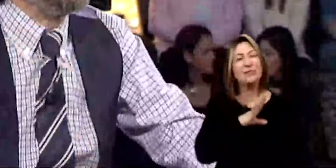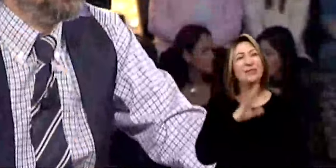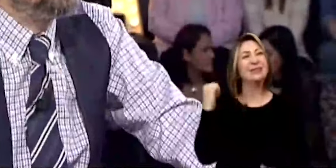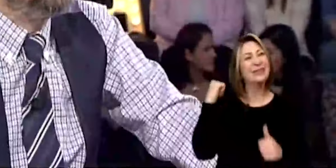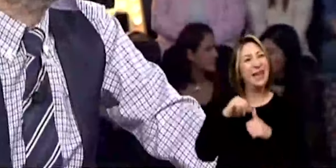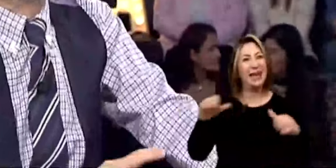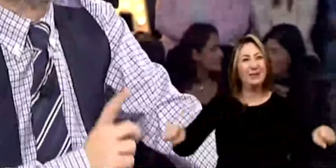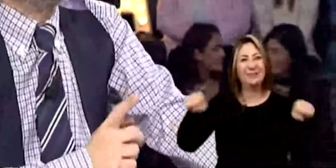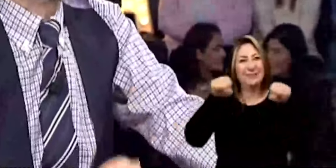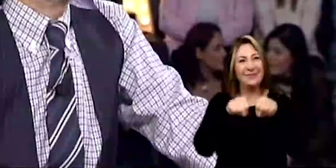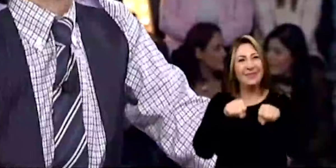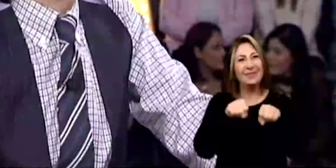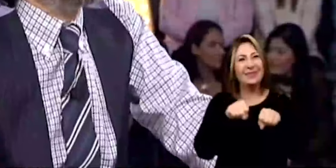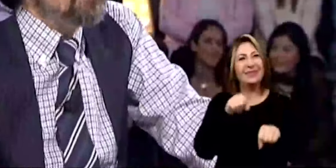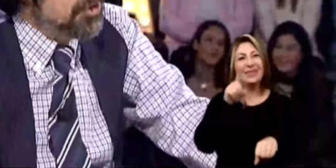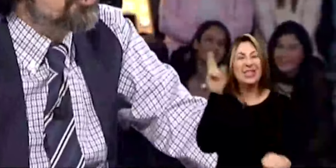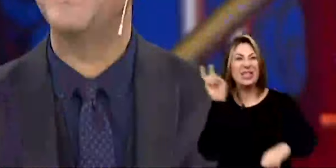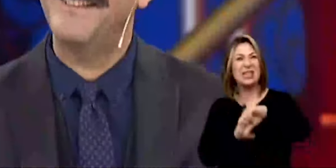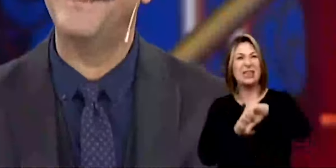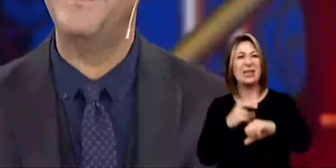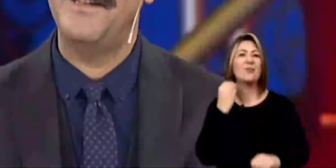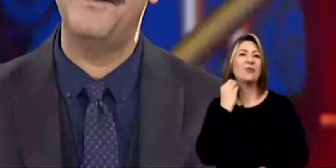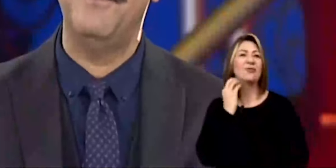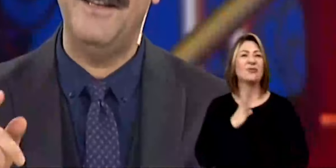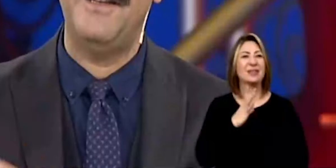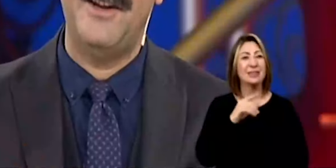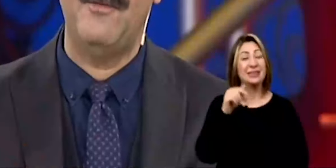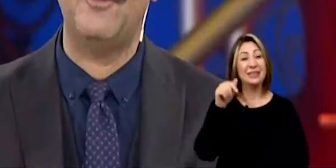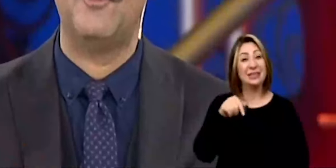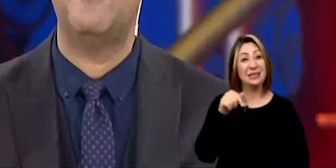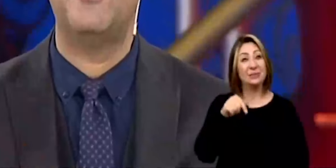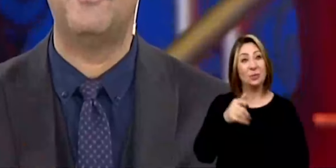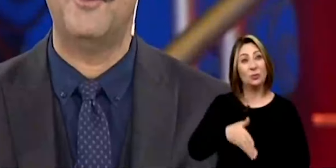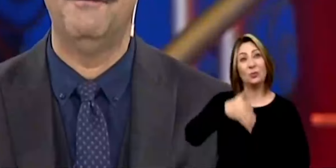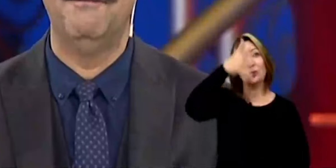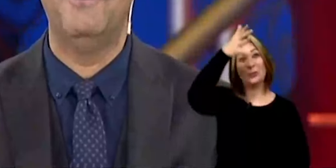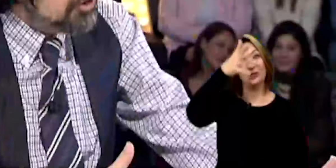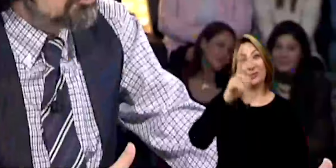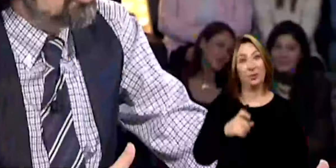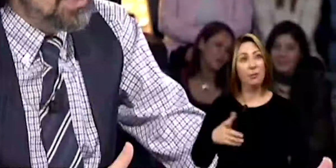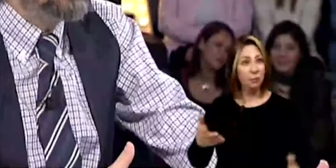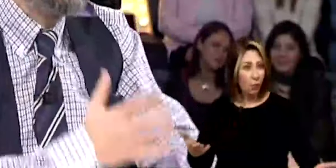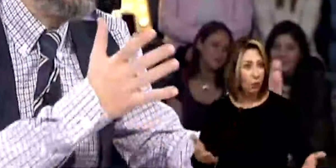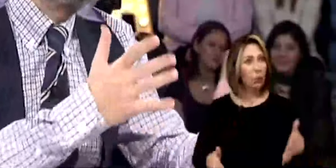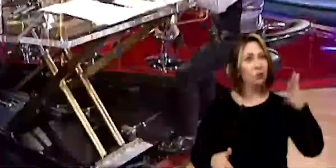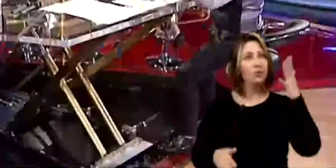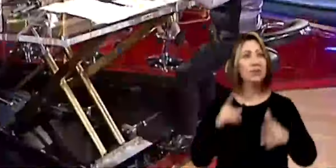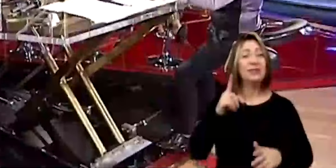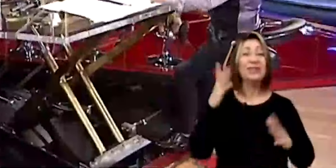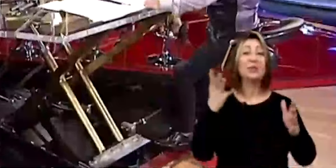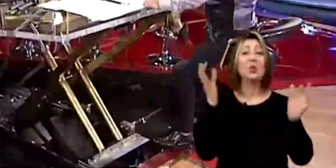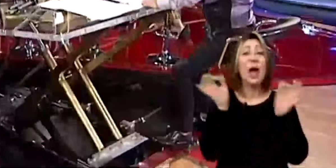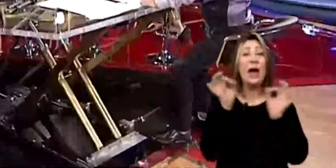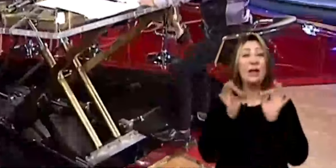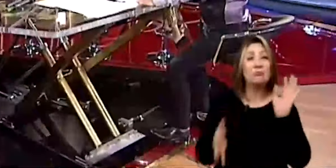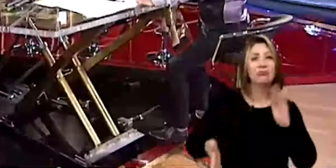tekrar bir araya getirelim. Çünkü vallahi sana iyi olur. Bir intikam borçluyum. Şimdi şey olmuştur uzamıştır boyu. Tabii ki uzun. Yani. Ama seninkisi çok